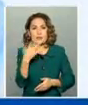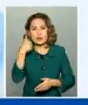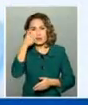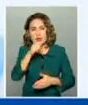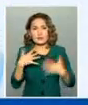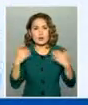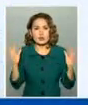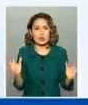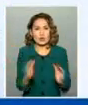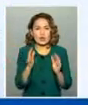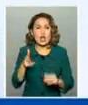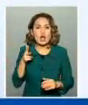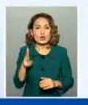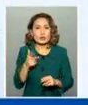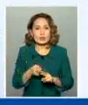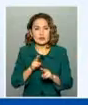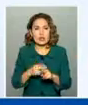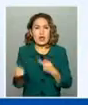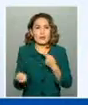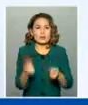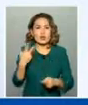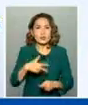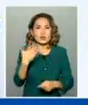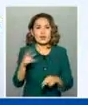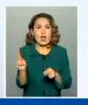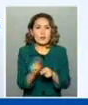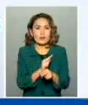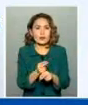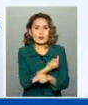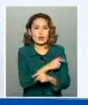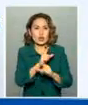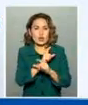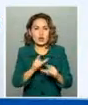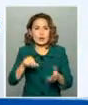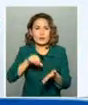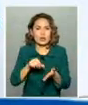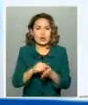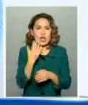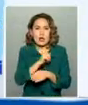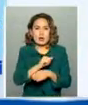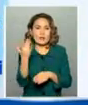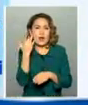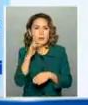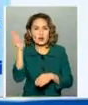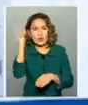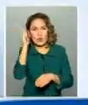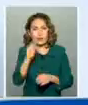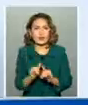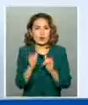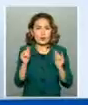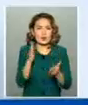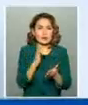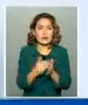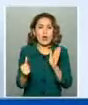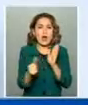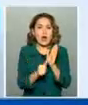еліміздегі денсаулық сақтау саласының 3000-нан астам менеджері және 35 емдеу мекемесінің өкілі шетелде оқып біліктілігін арттырған. 6 медициналық